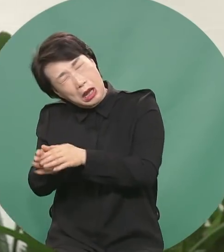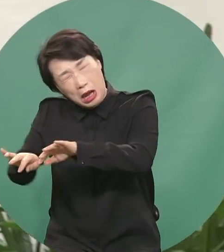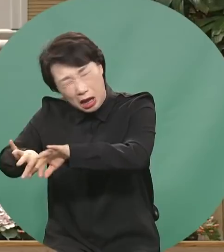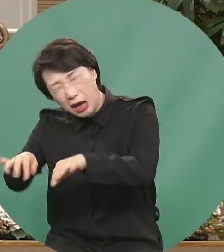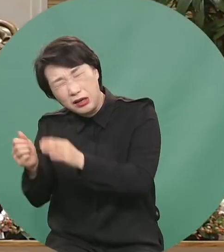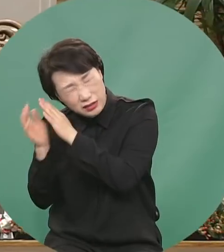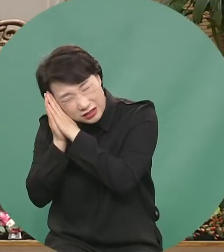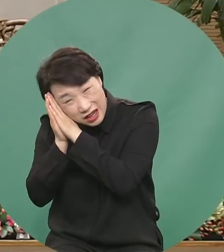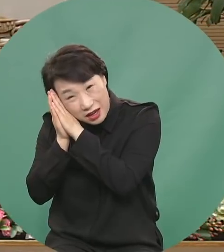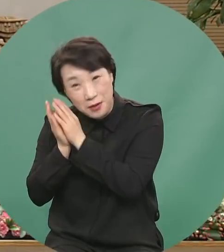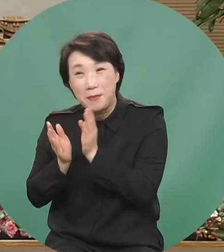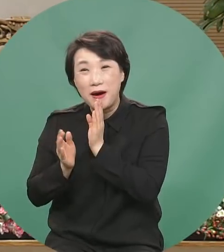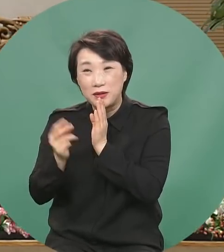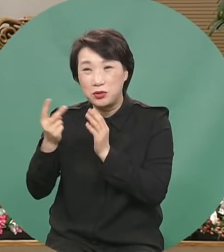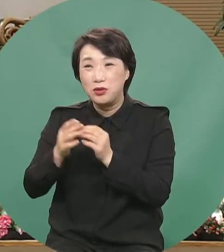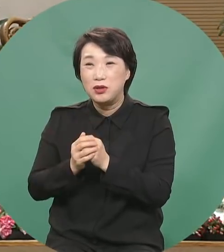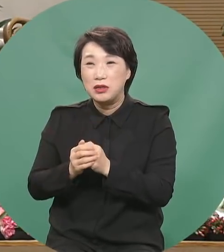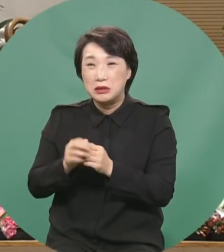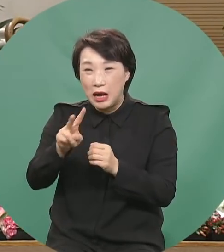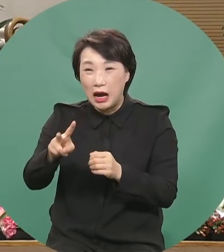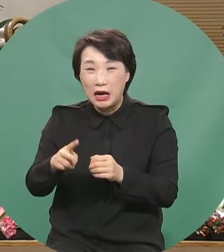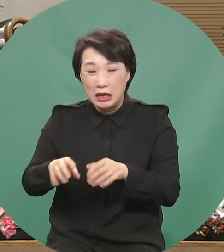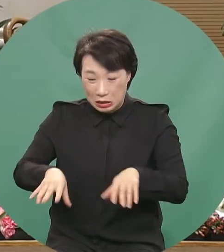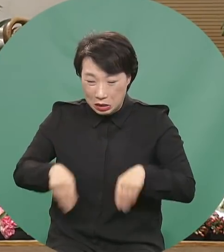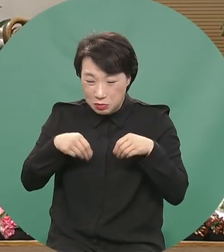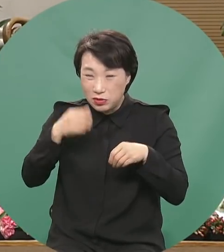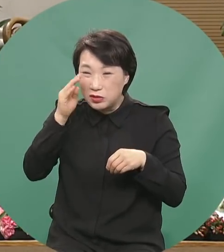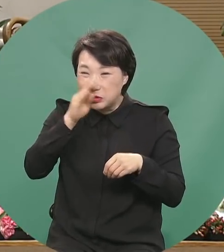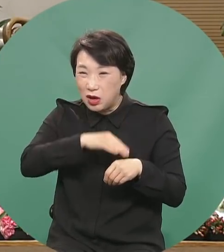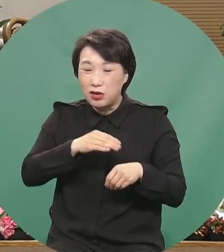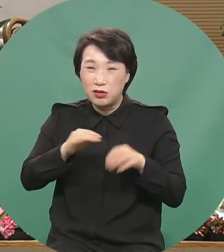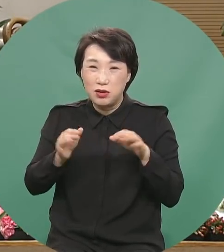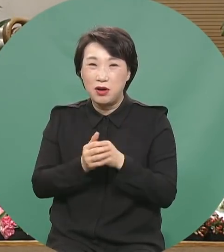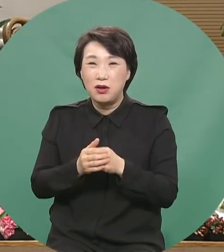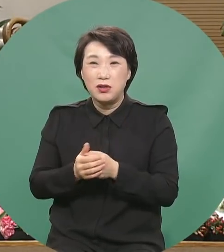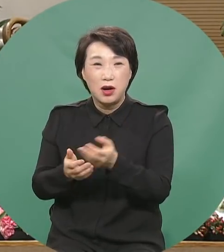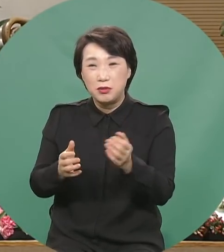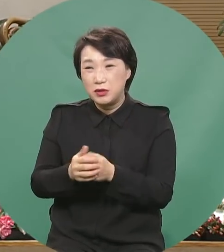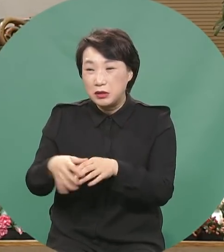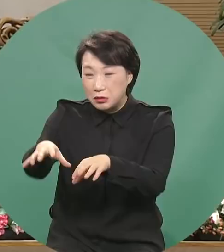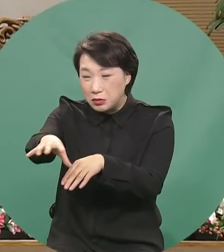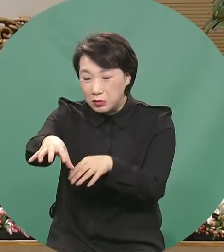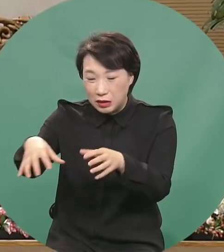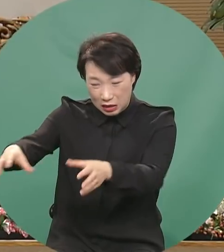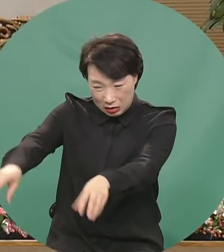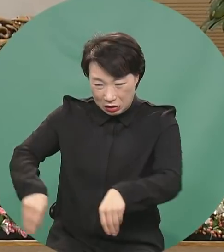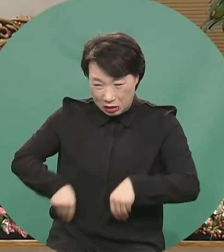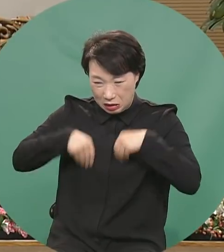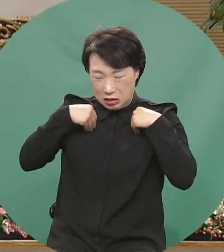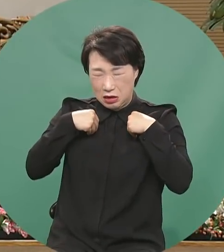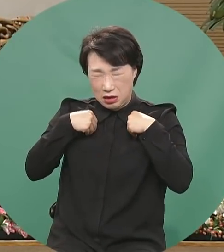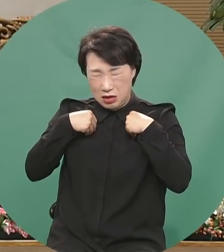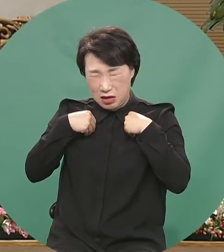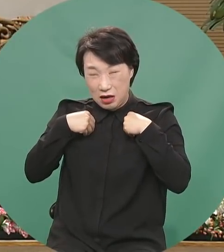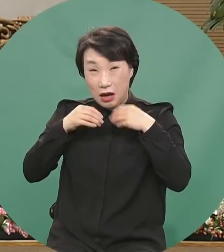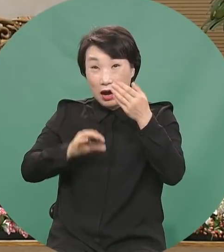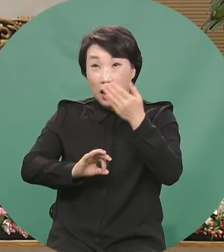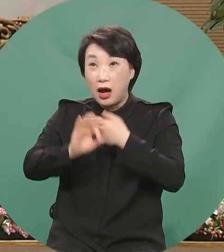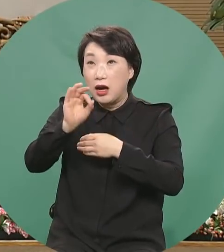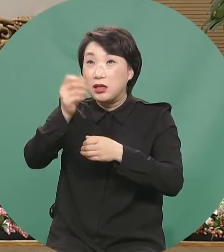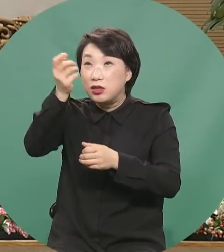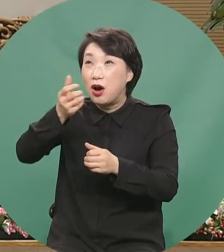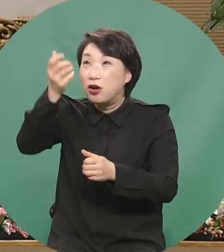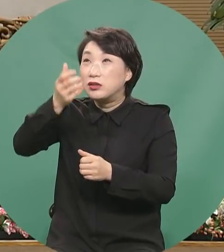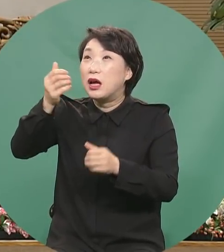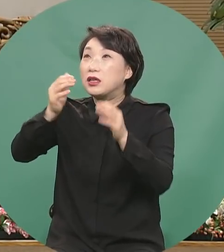그저 탁 떨어진 집을 누가 주면 그거 하나 가지고 자고 그래가면서 아침에 일찍 되면 연기 나는 집을